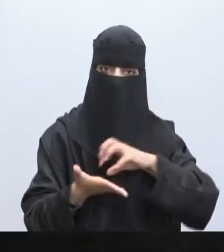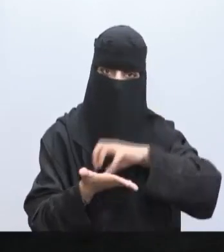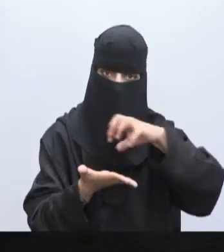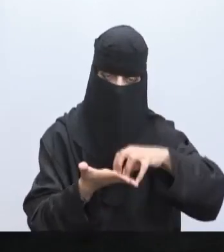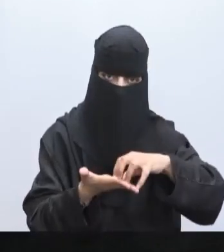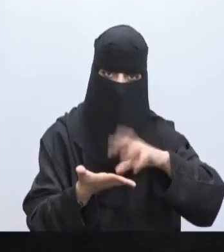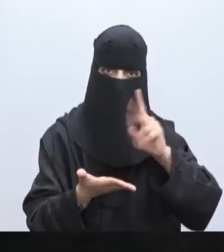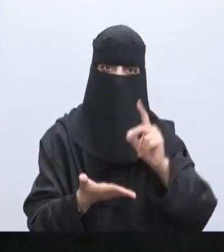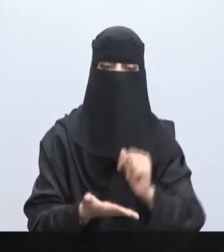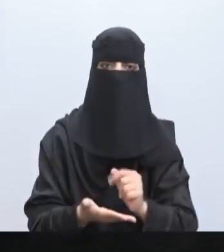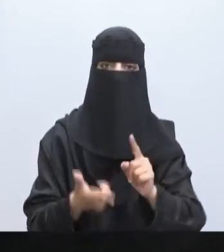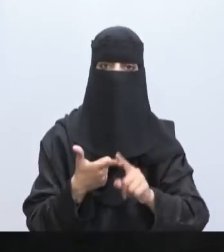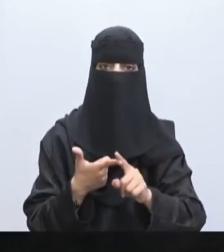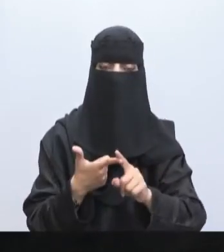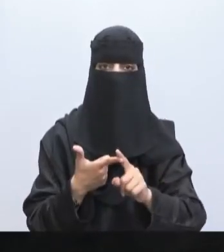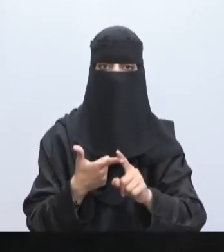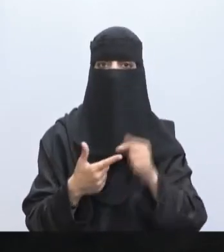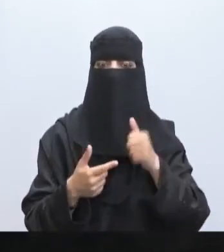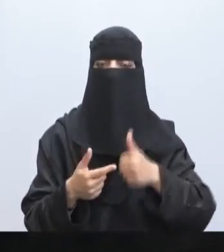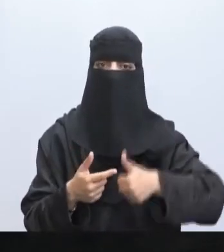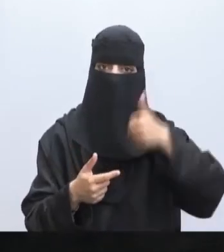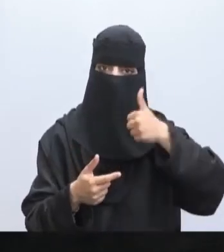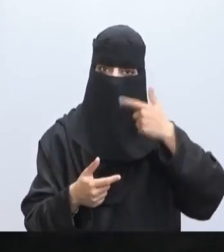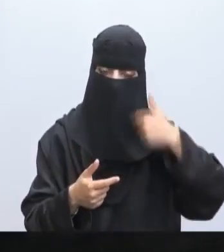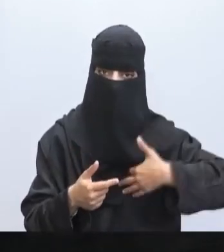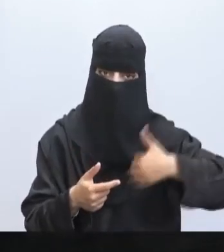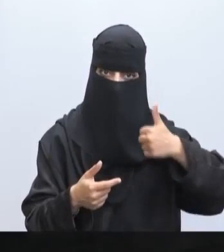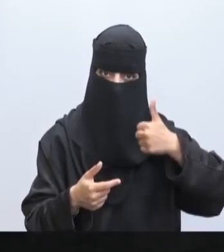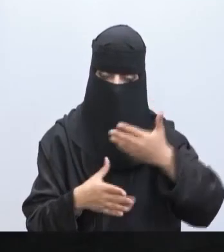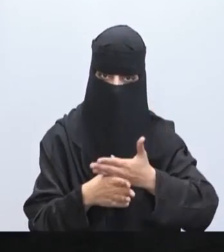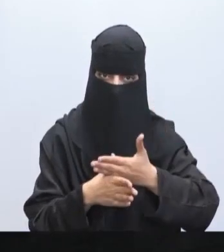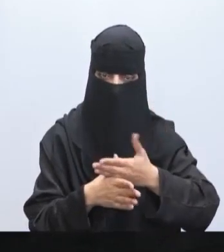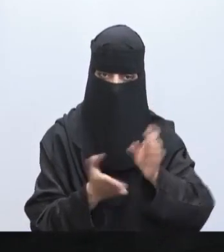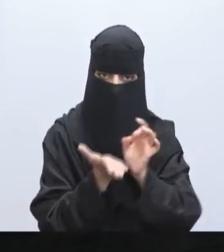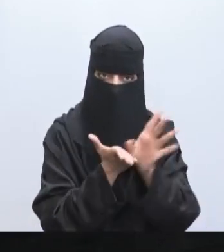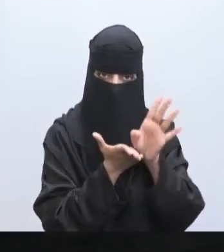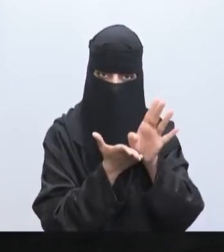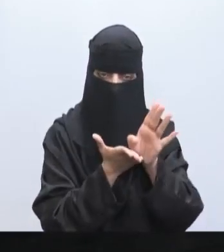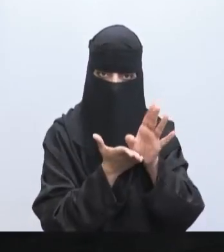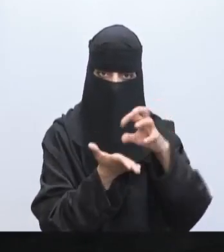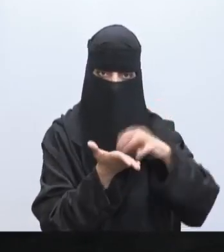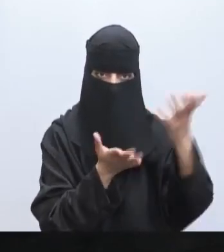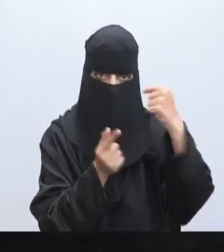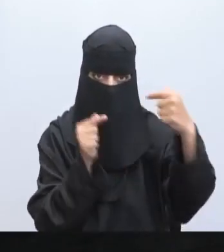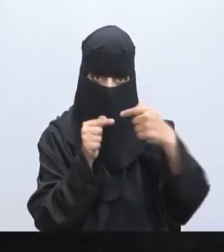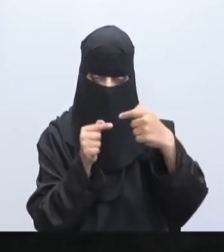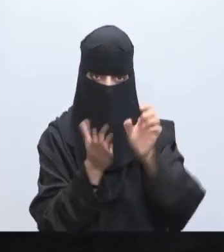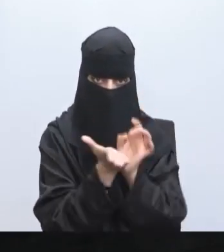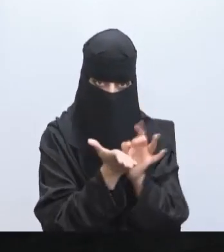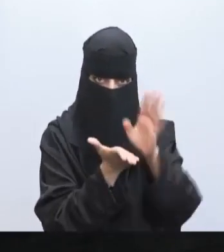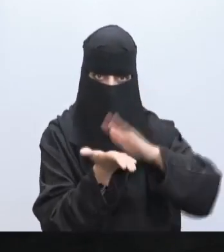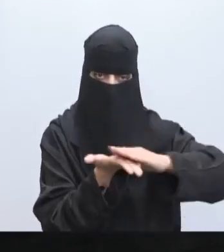بفترتين التي استطاع ان يطرد ويخرج المعتدي من